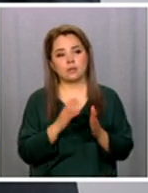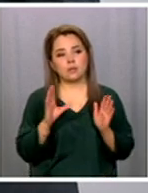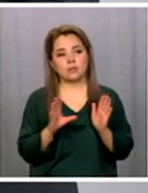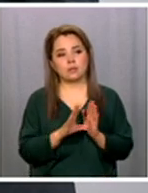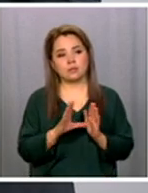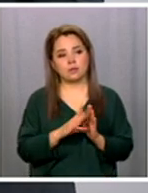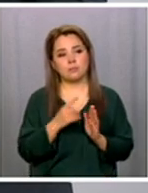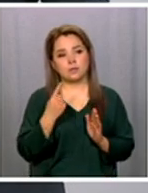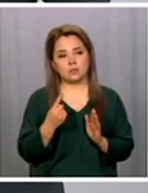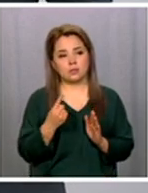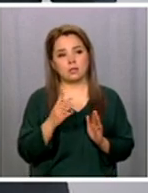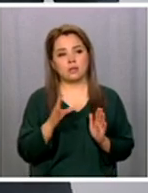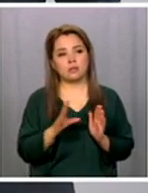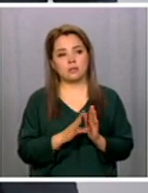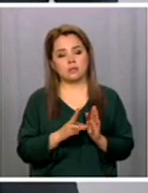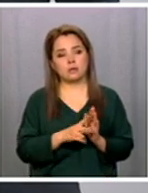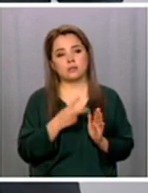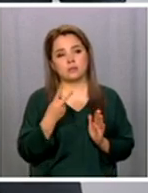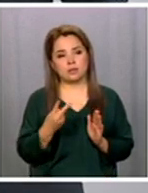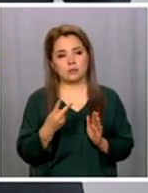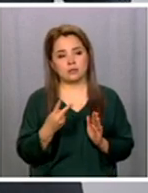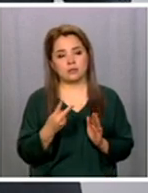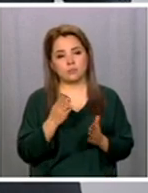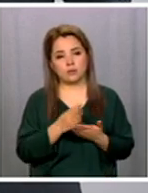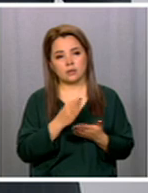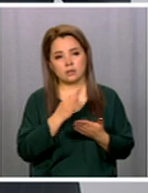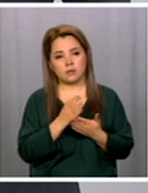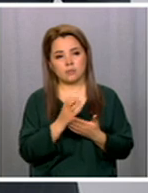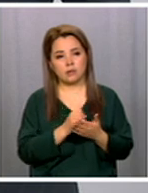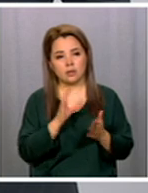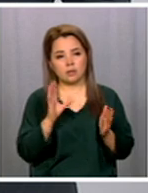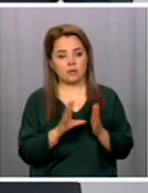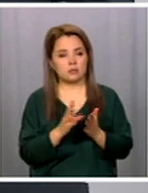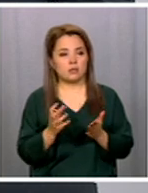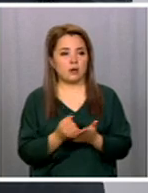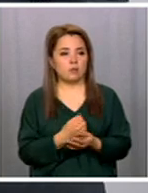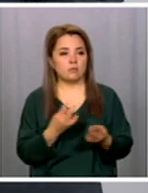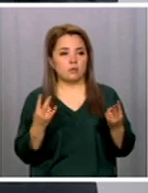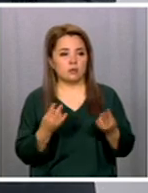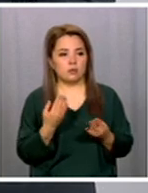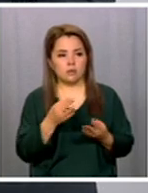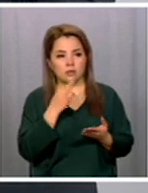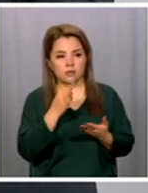және потенциалдық энергия 2. 2 потенциалдық энергияны табуымыз қажет болады.